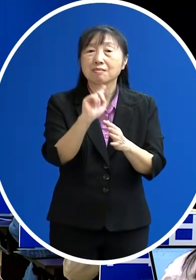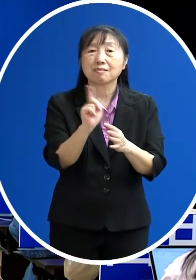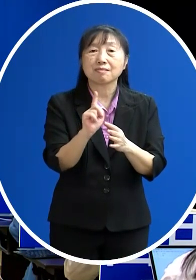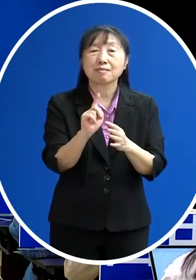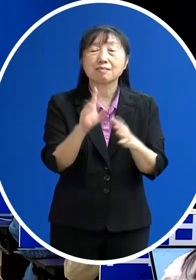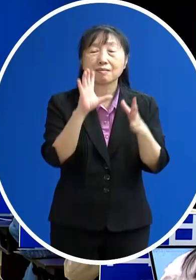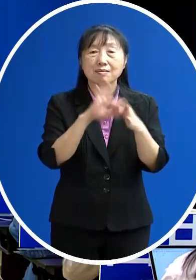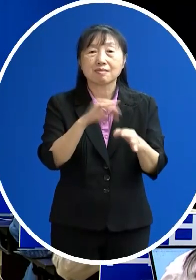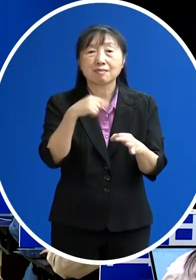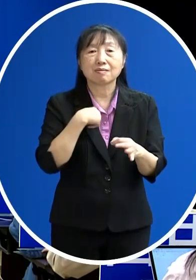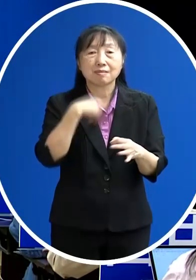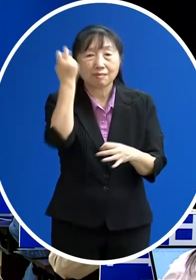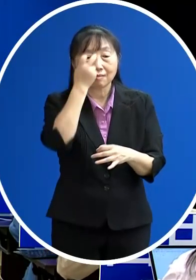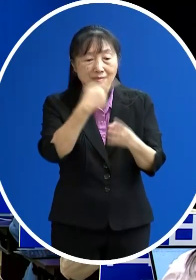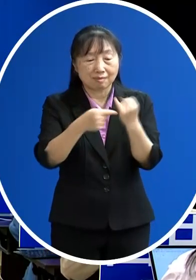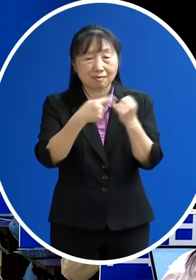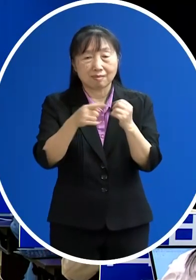是瓶颈。谢谢。